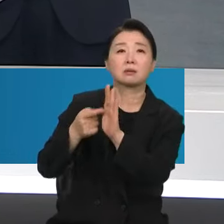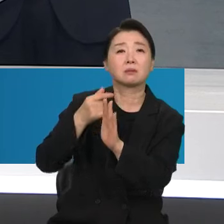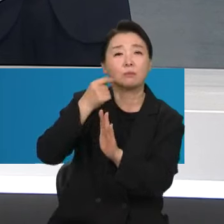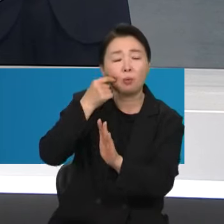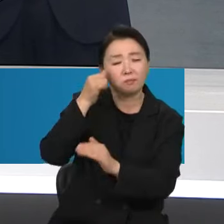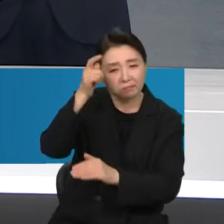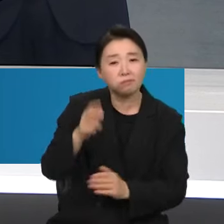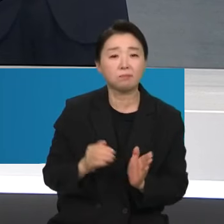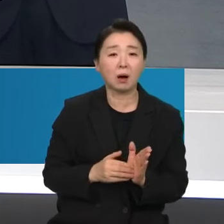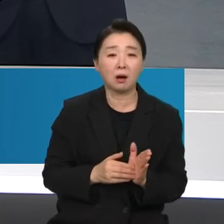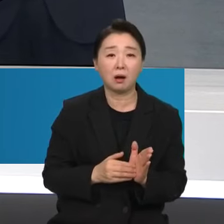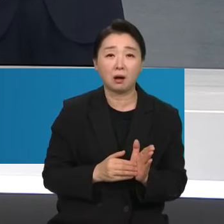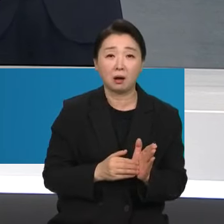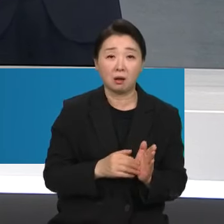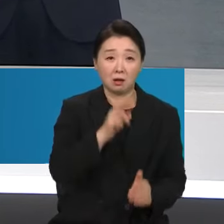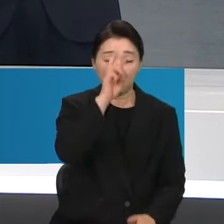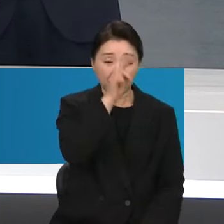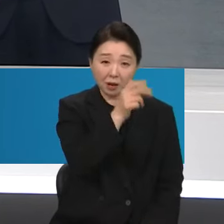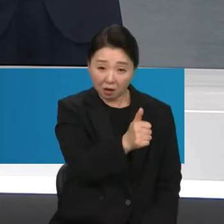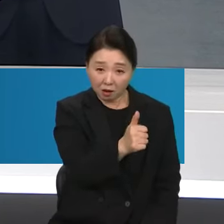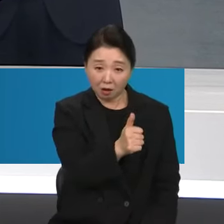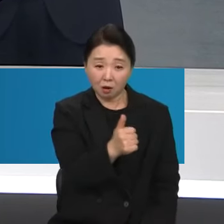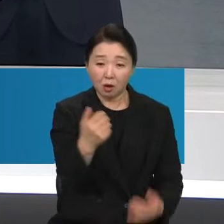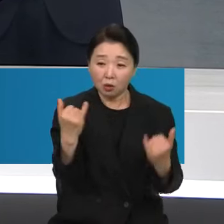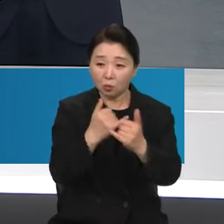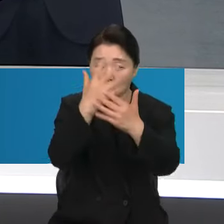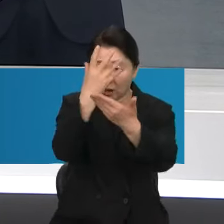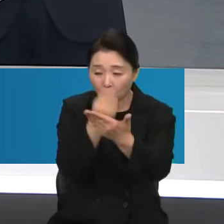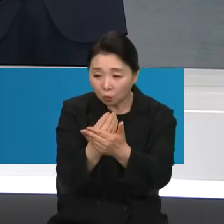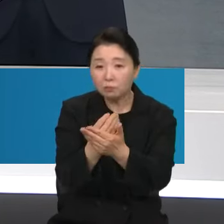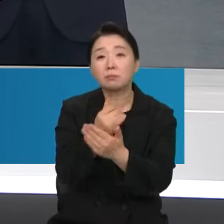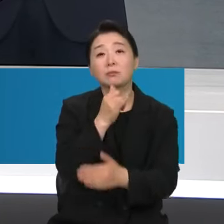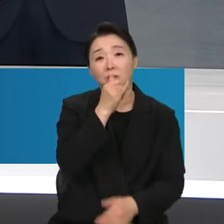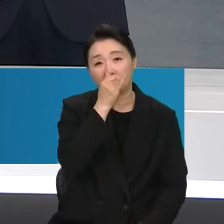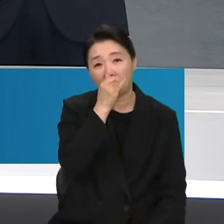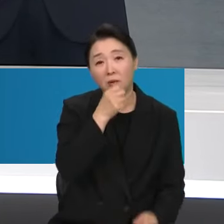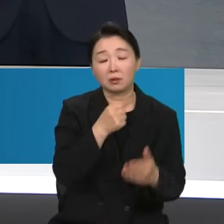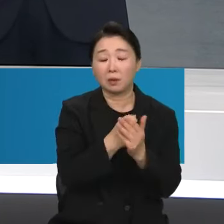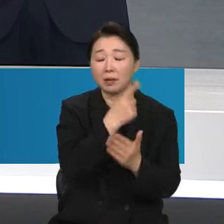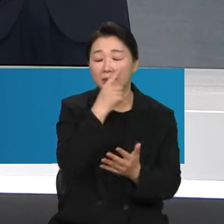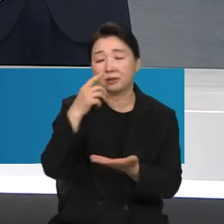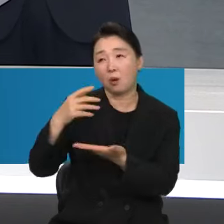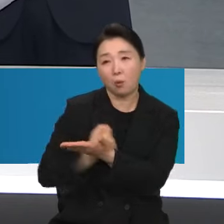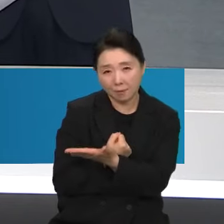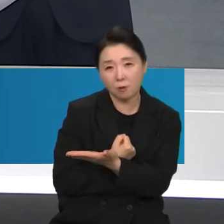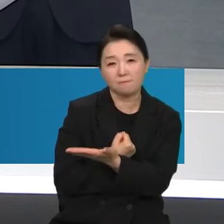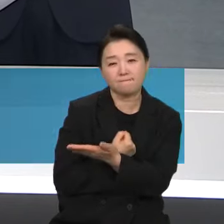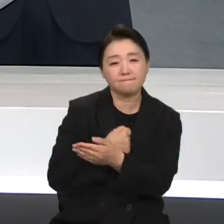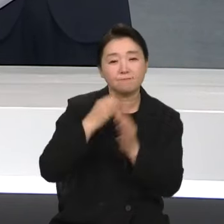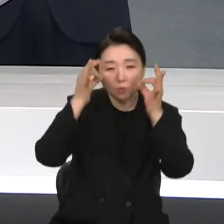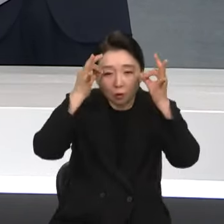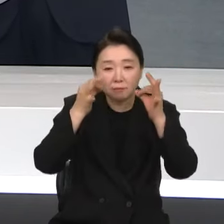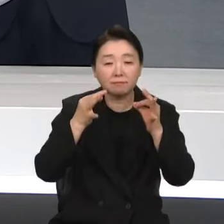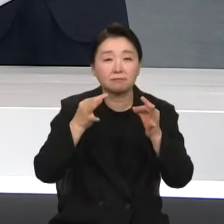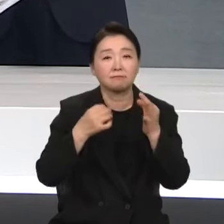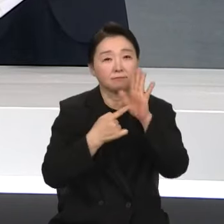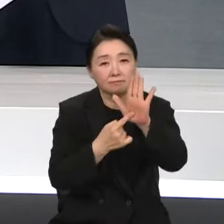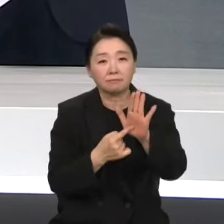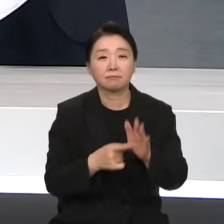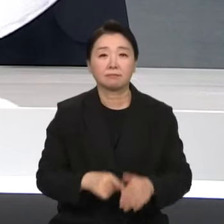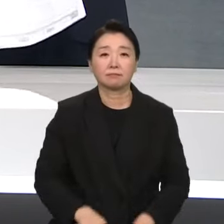반면 박 전 단장 측은 통화 녹음이 남아있을 수 있다며 증거 확보에 나서겠다고 했습니다. 윤세민아